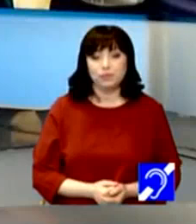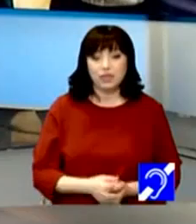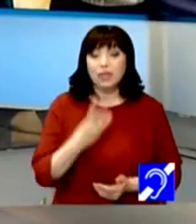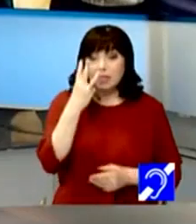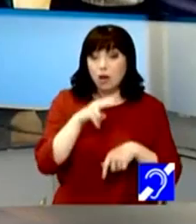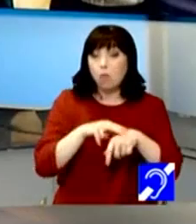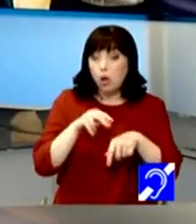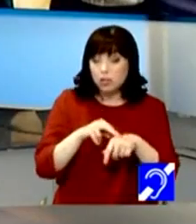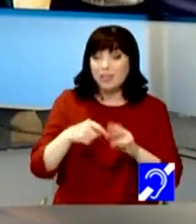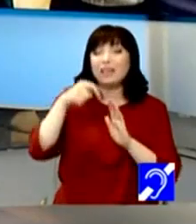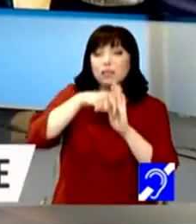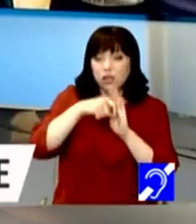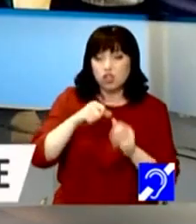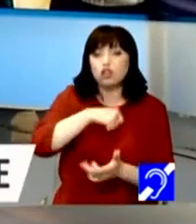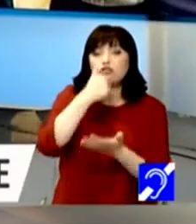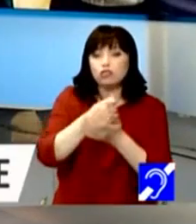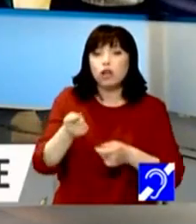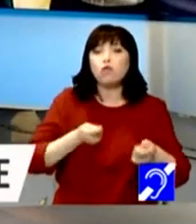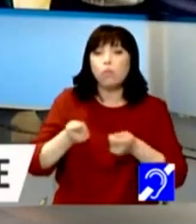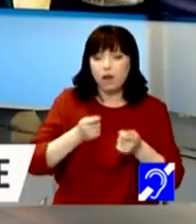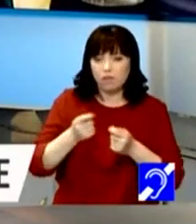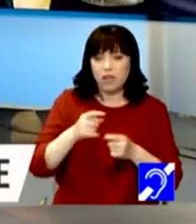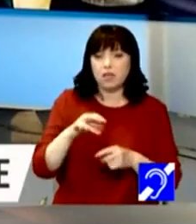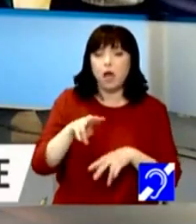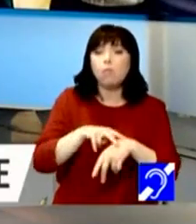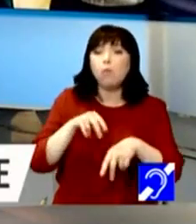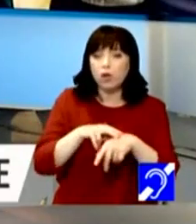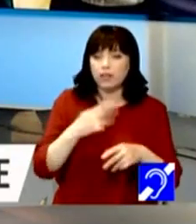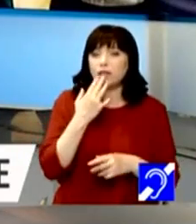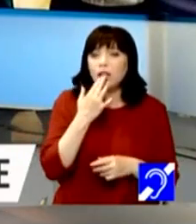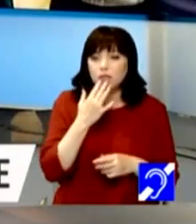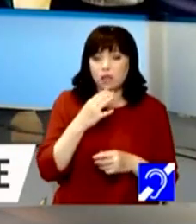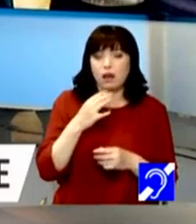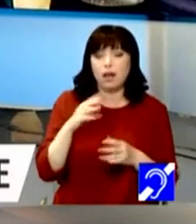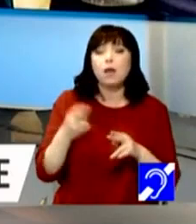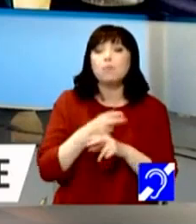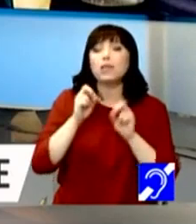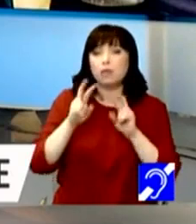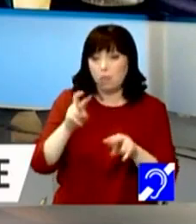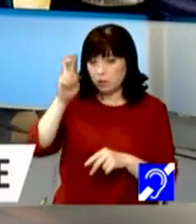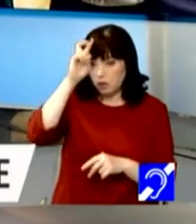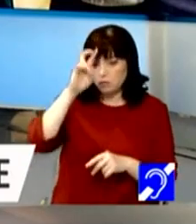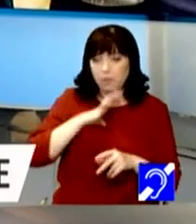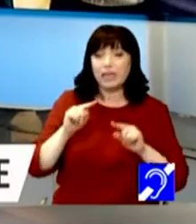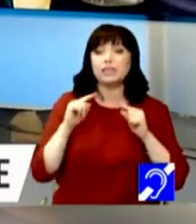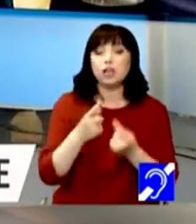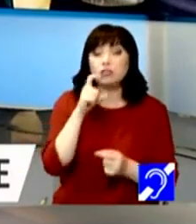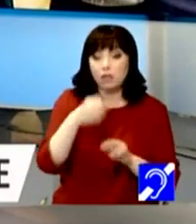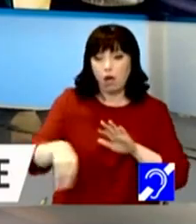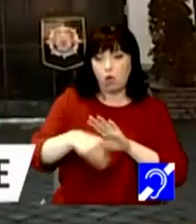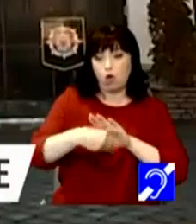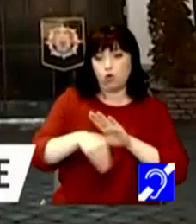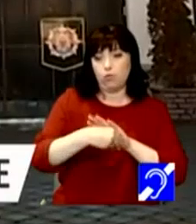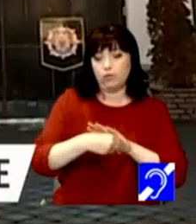Trei polițiști, printre care și un șef de direcție din cadrul Inspectoratului Național de Securitate Publică, au fost reținuți pentru fapte de